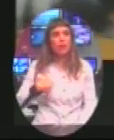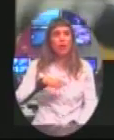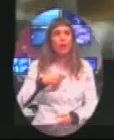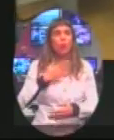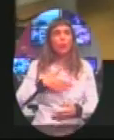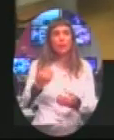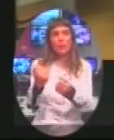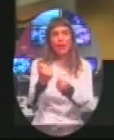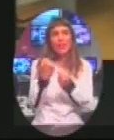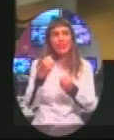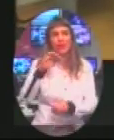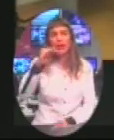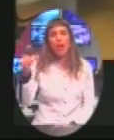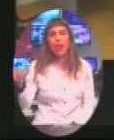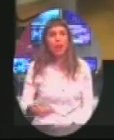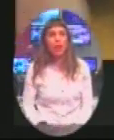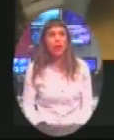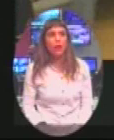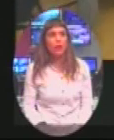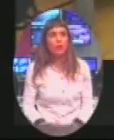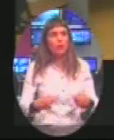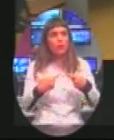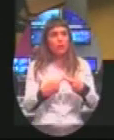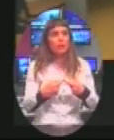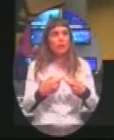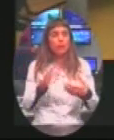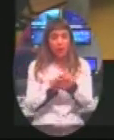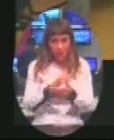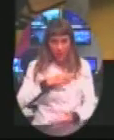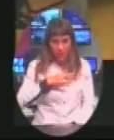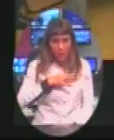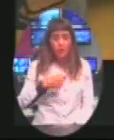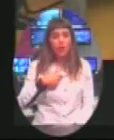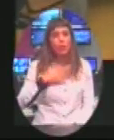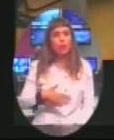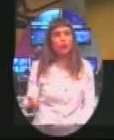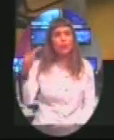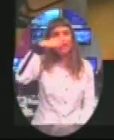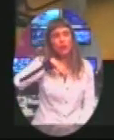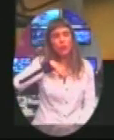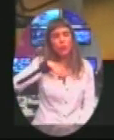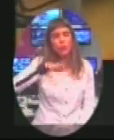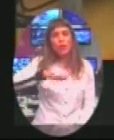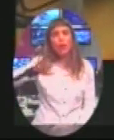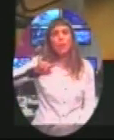הגליל. רבותיי, חבריי, אני רוצה שתבינו, ערי הפריפריה בגליל,